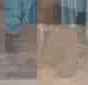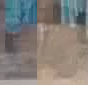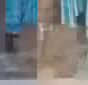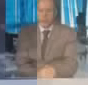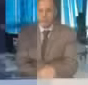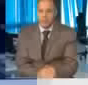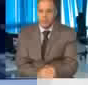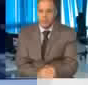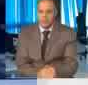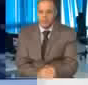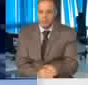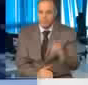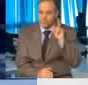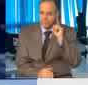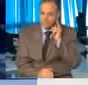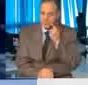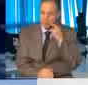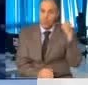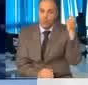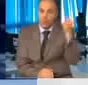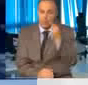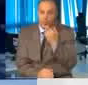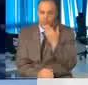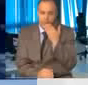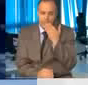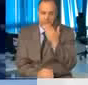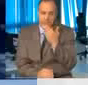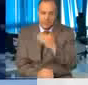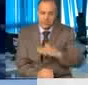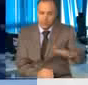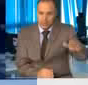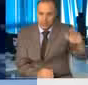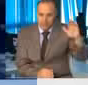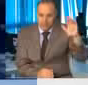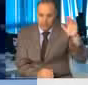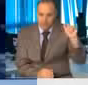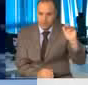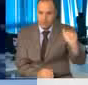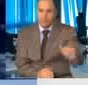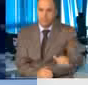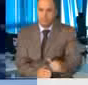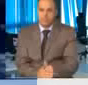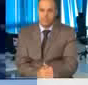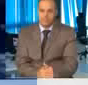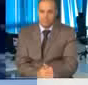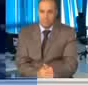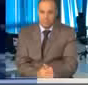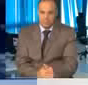في الختام لكم منا أجمل تحيات قسم الأخبار، إلى اللقاء.